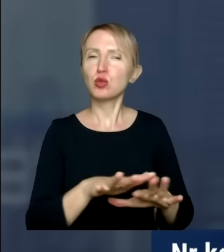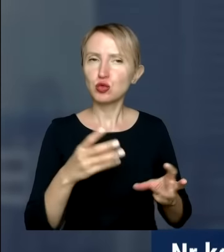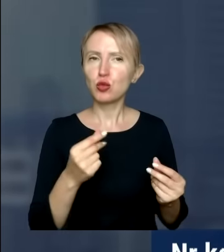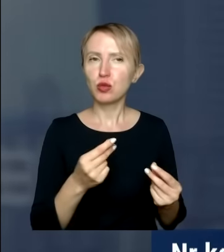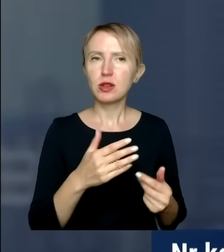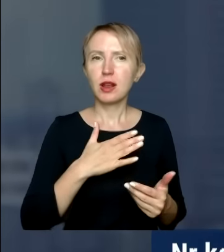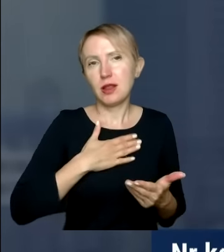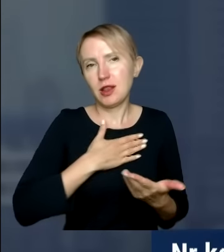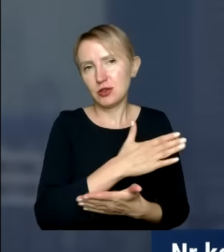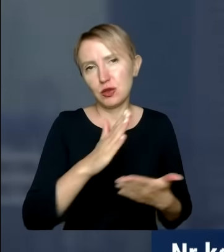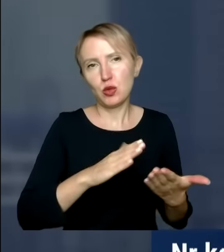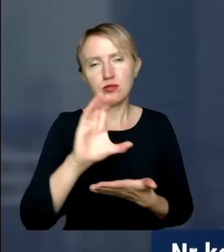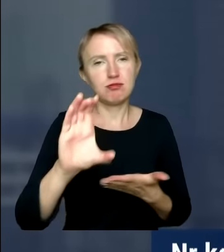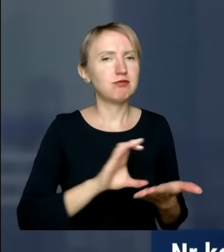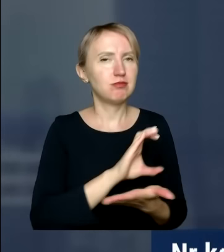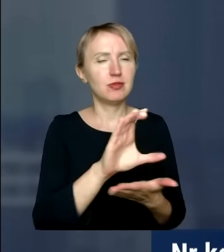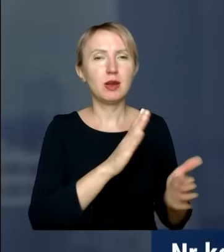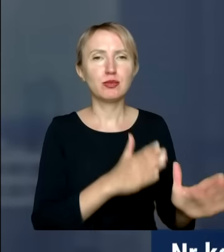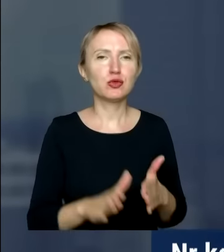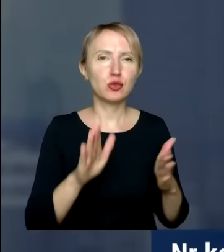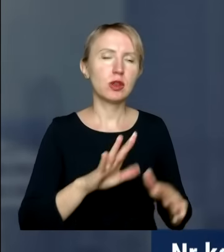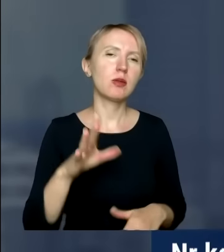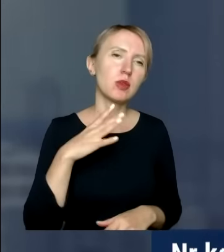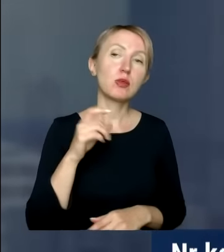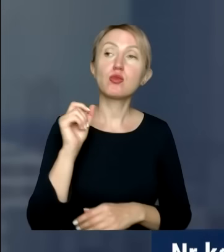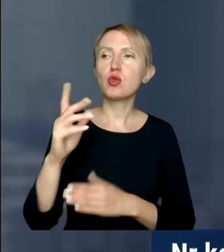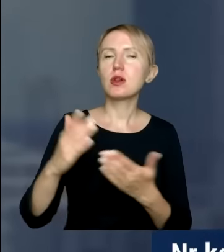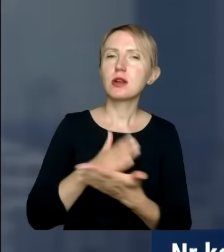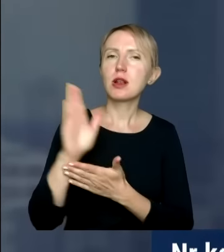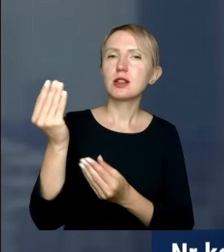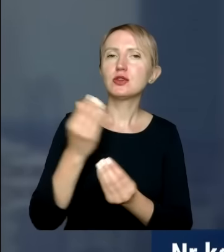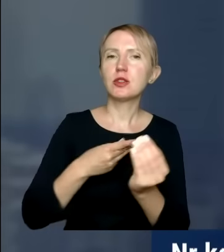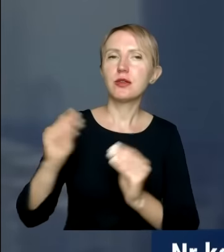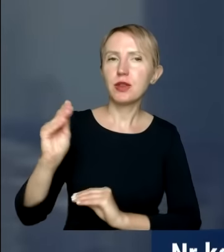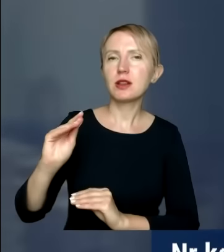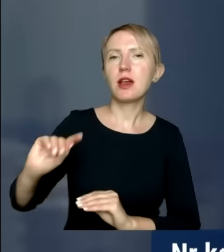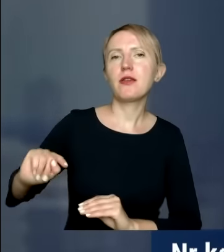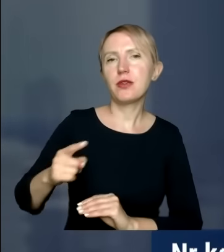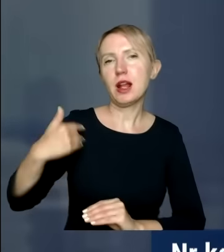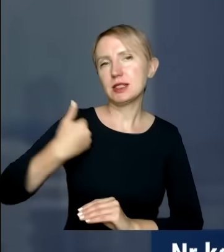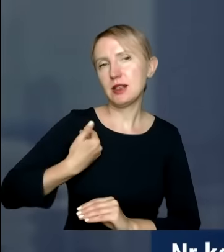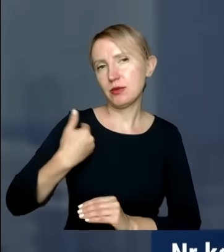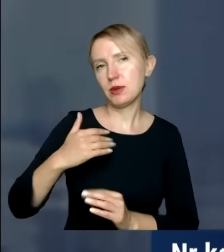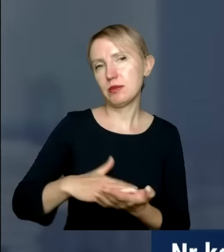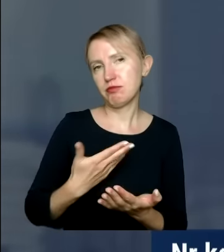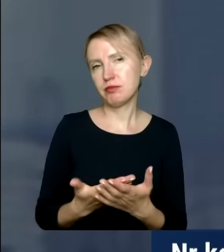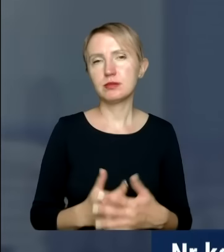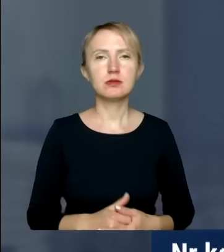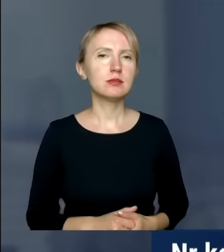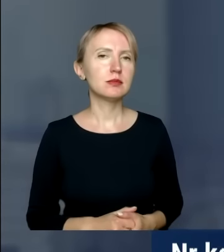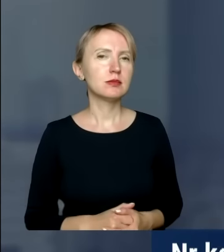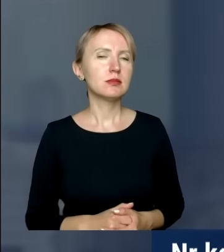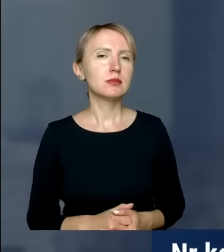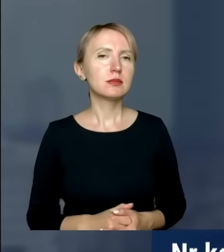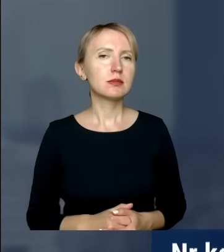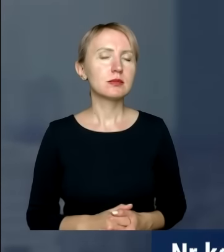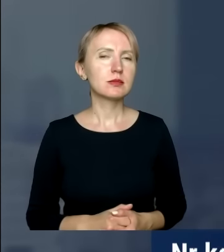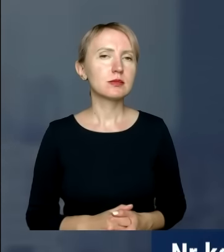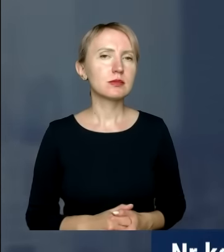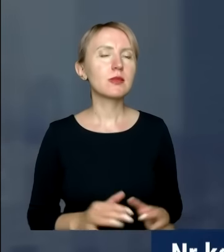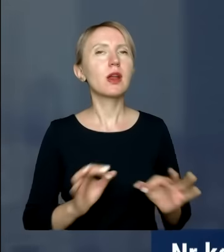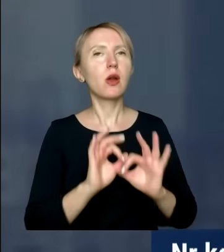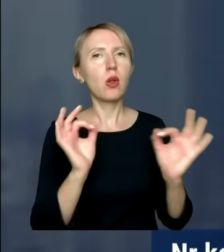nasz kraj wydawali na te przygotowania Oczywiście są kraje które wydają więcej jak Francja I Wielka Brytania tak tak skokowo ale generalnie w ogóle